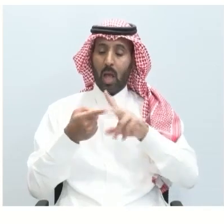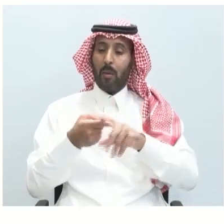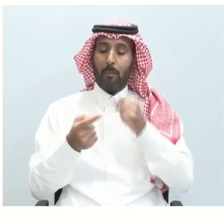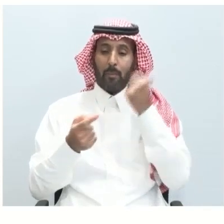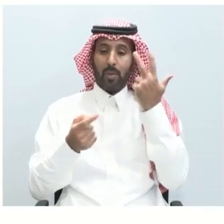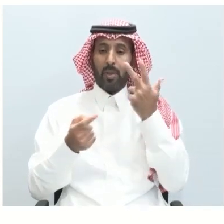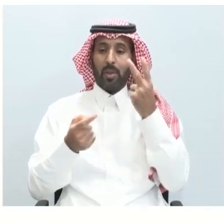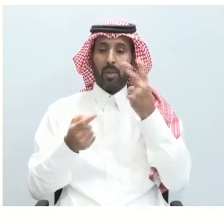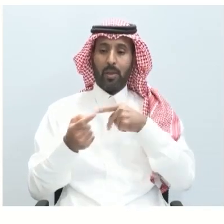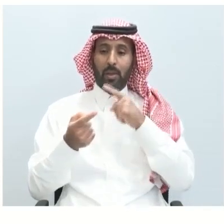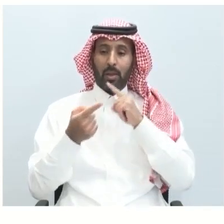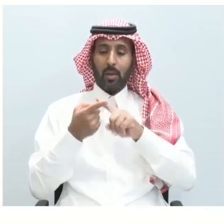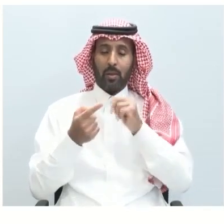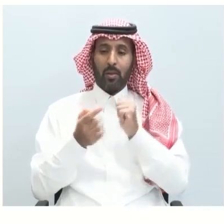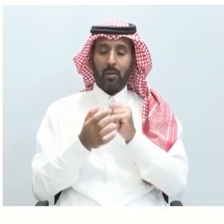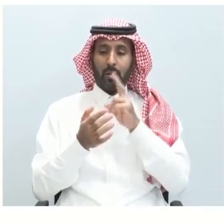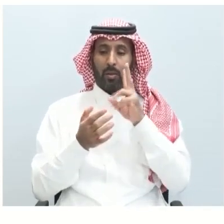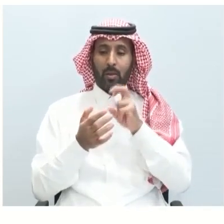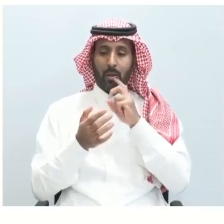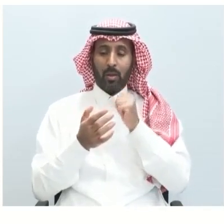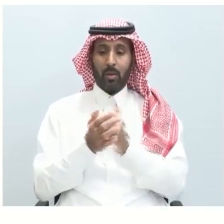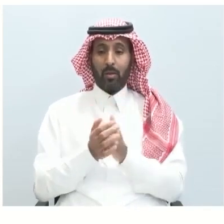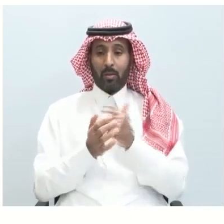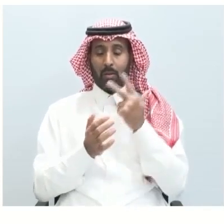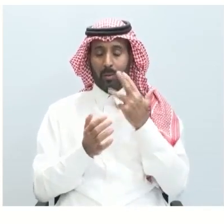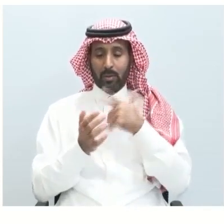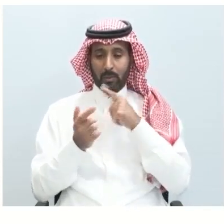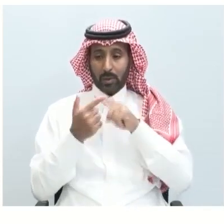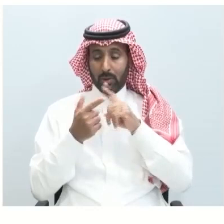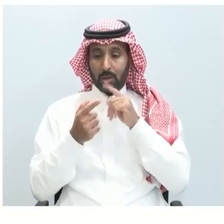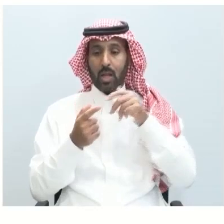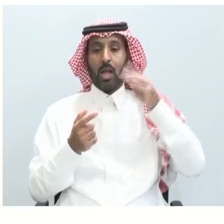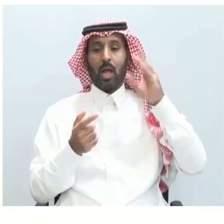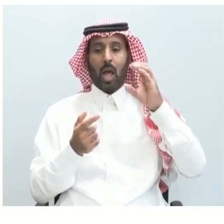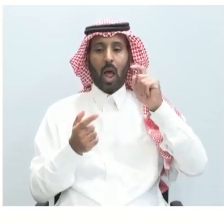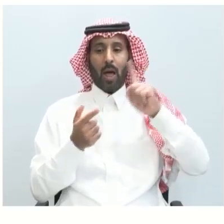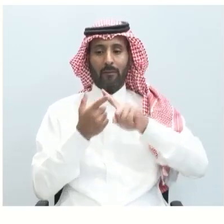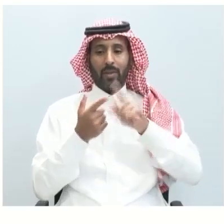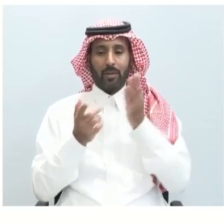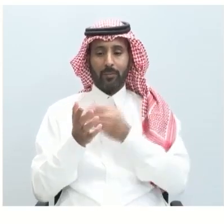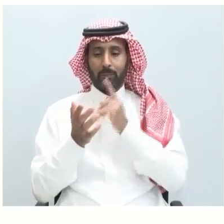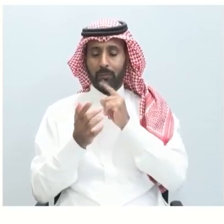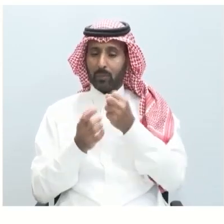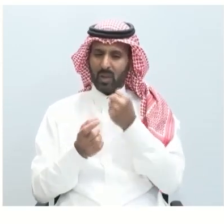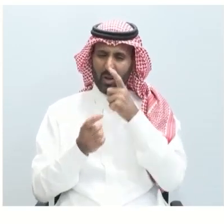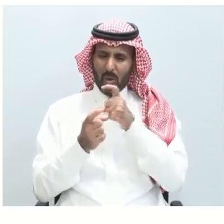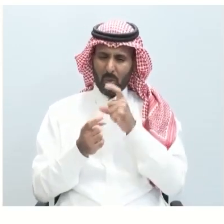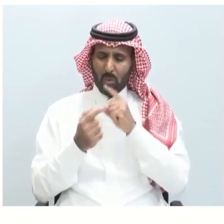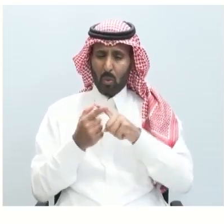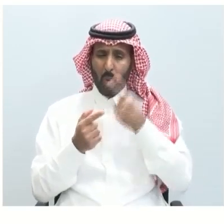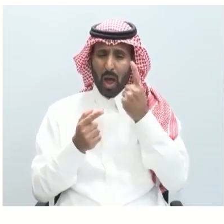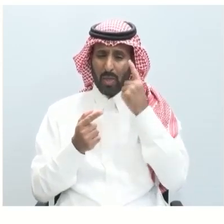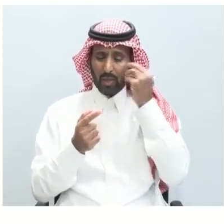298 الكلفن ويفضل ان تقراها بالكلفن افضل 298 الضغط كان واحد ضغط